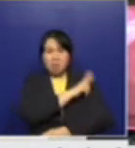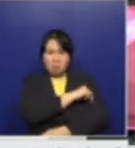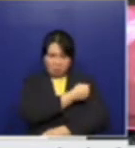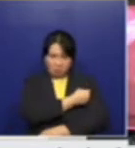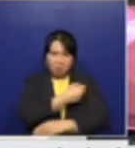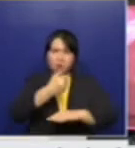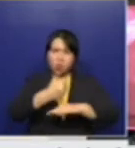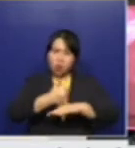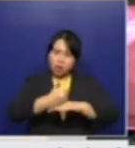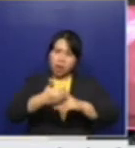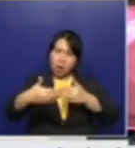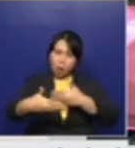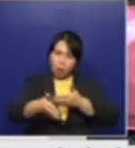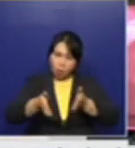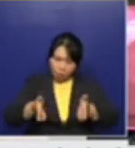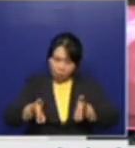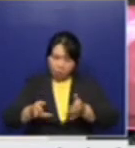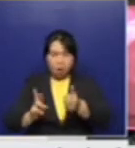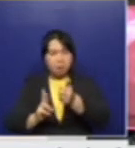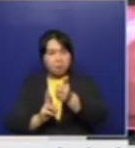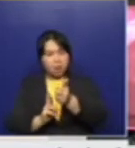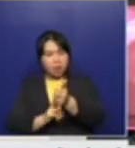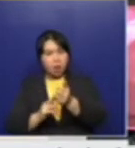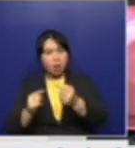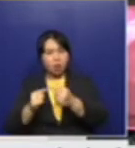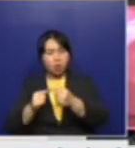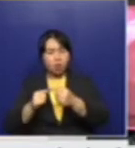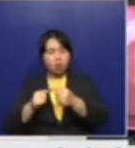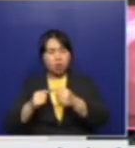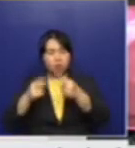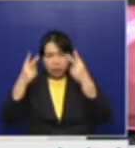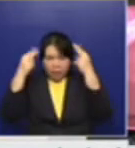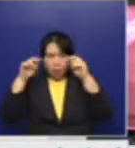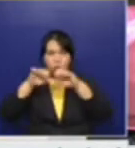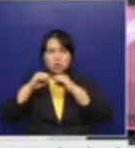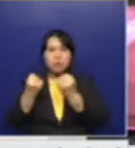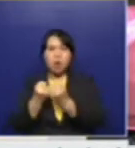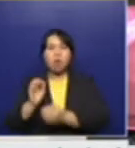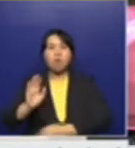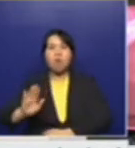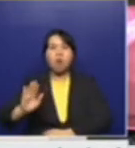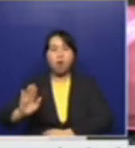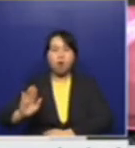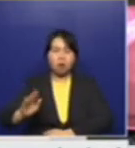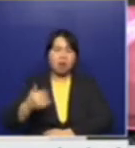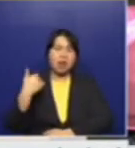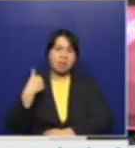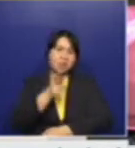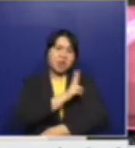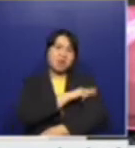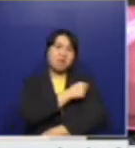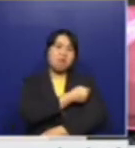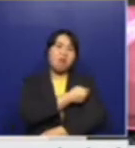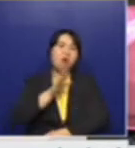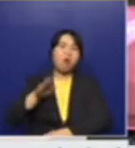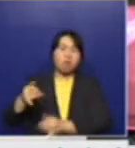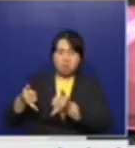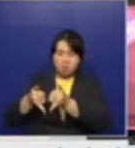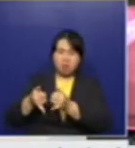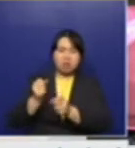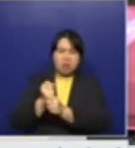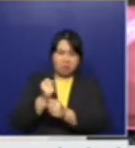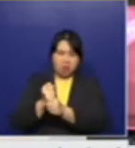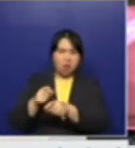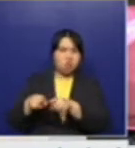งเป็นรองนายกอุปนายกสโมสรนักศึกษาแพทย์ขอนแก่นอยู่กับท่านคุณหมอกิติศักดิ์คณาสวัสดิ์เราได้เห็นถึงการทำง